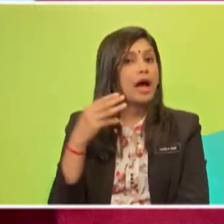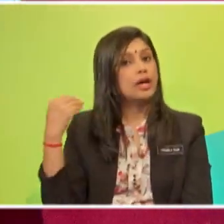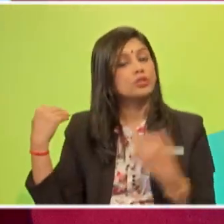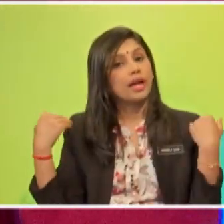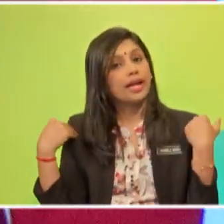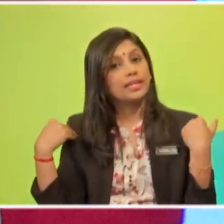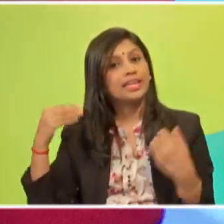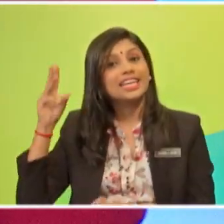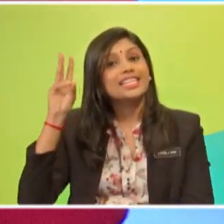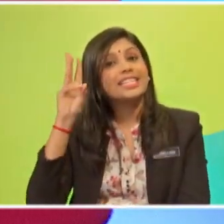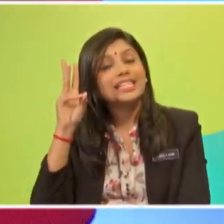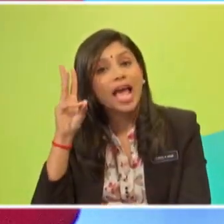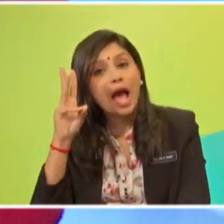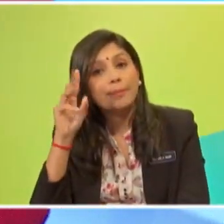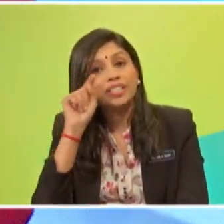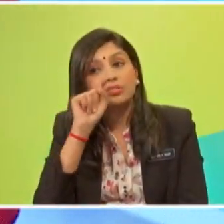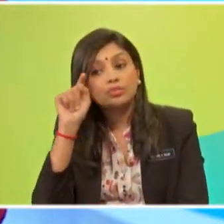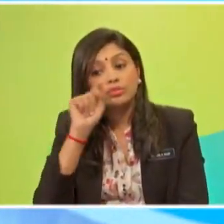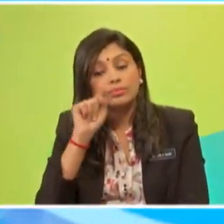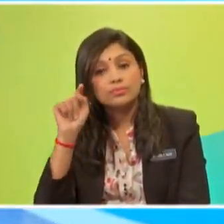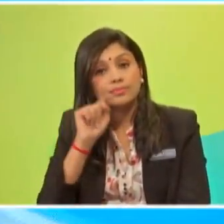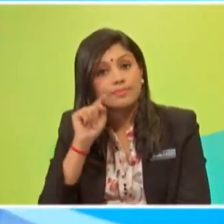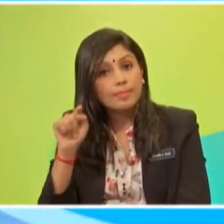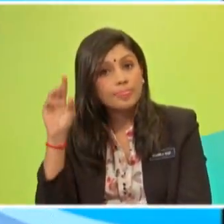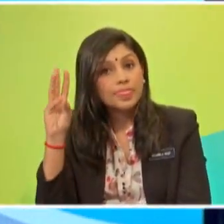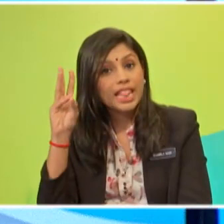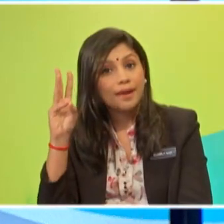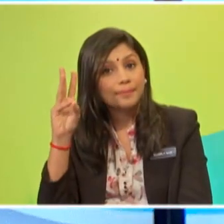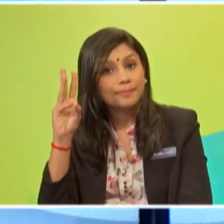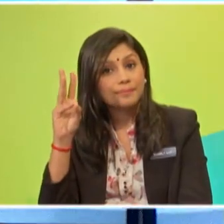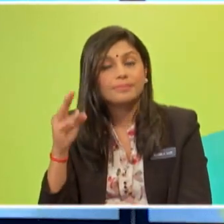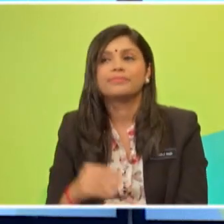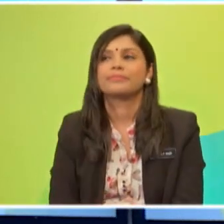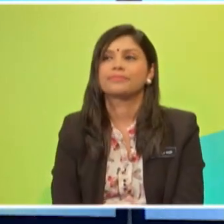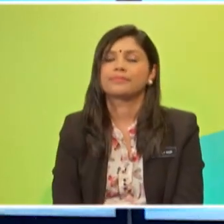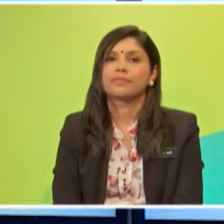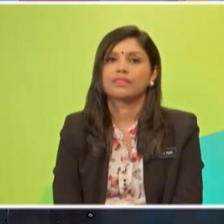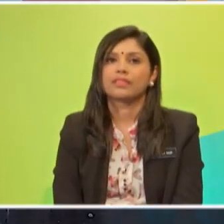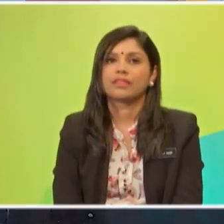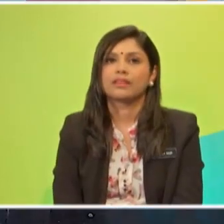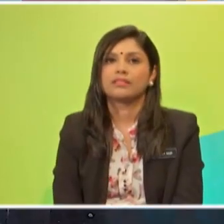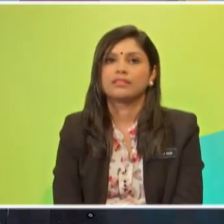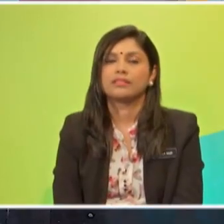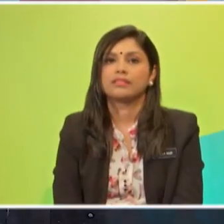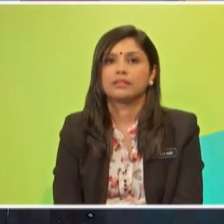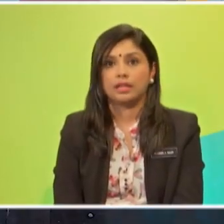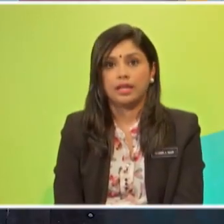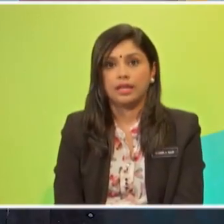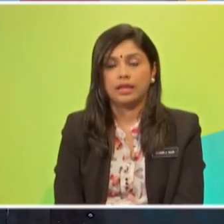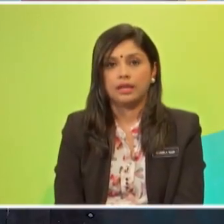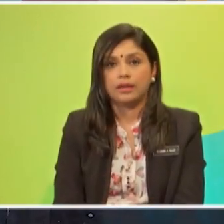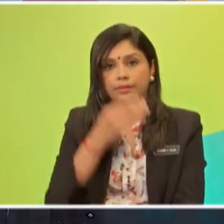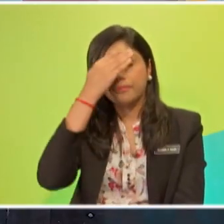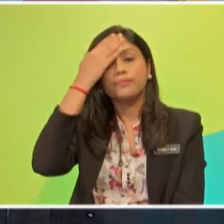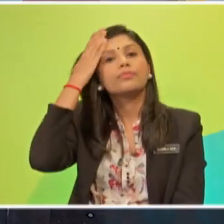enam. Berapa, Sean? Ada enam chip coklat, cikgu. Okey, bagus. Okey, kita nak tengok. Ha, Sean dapat tengok dekat situ,